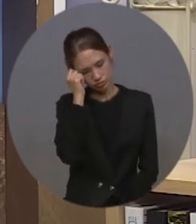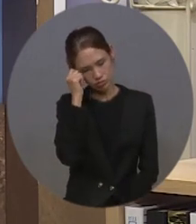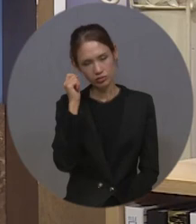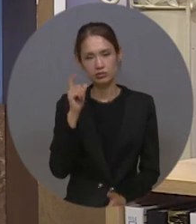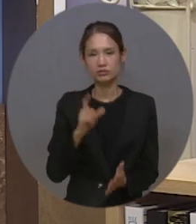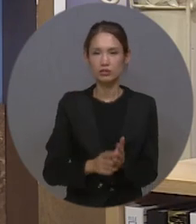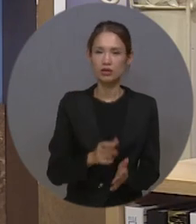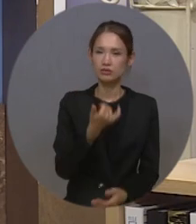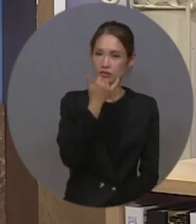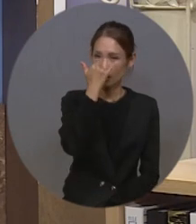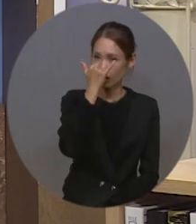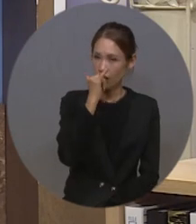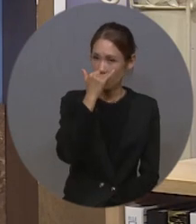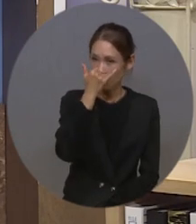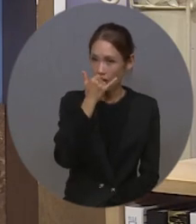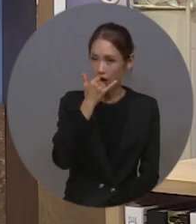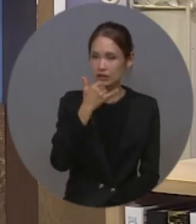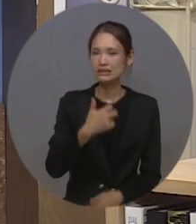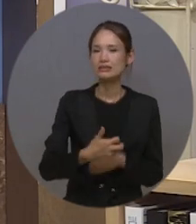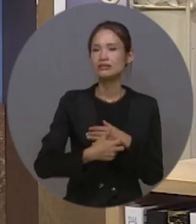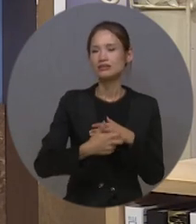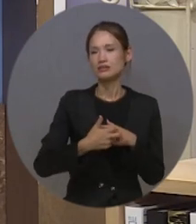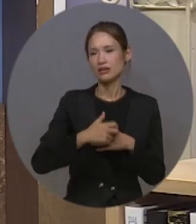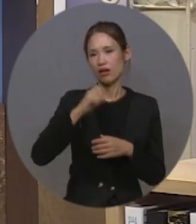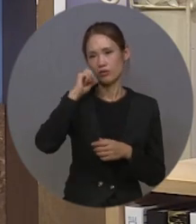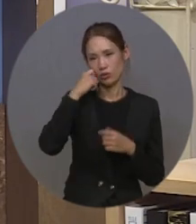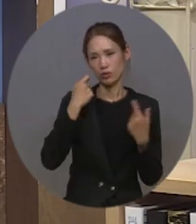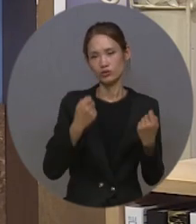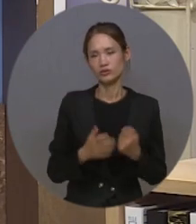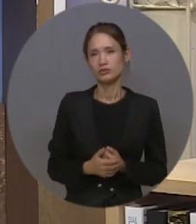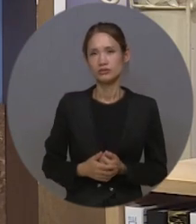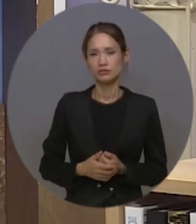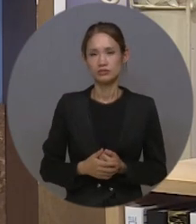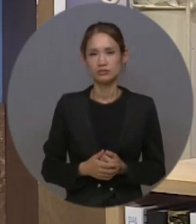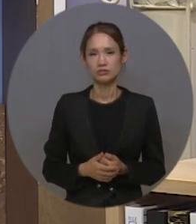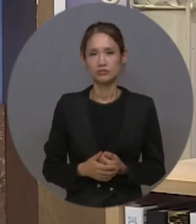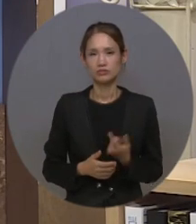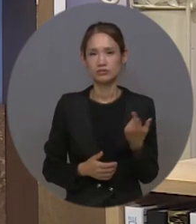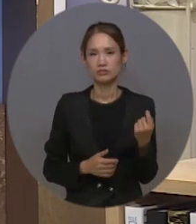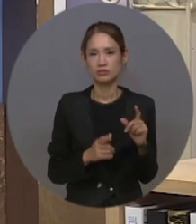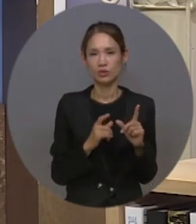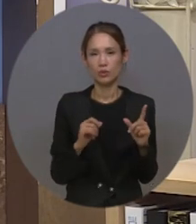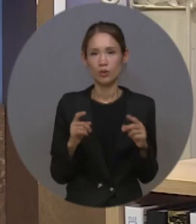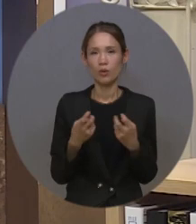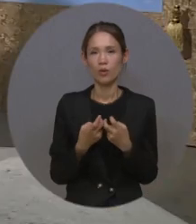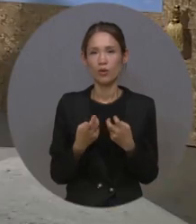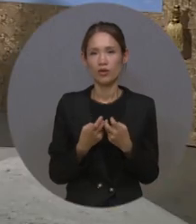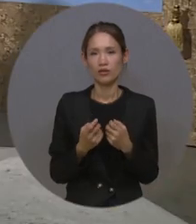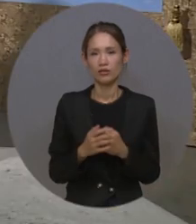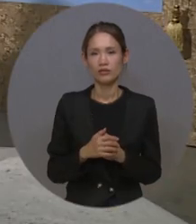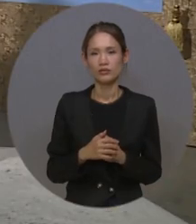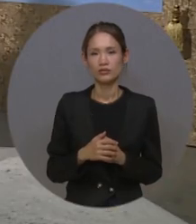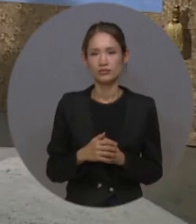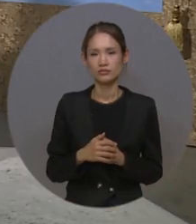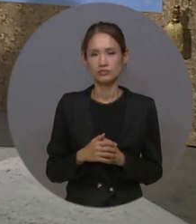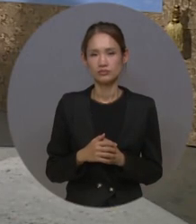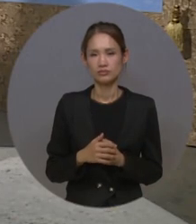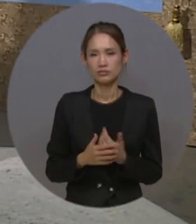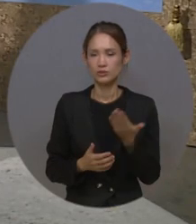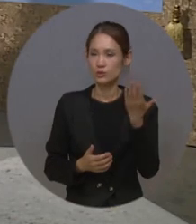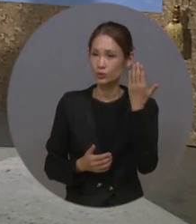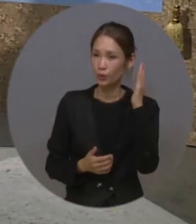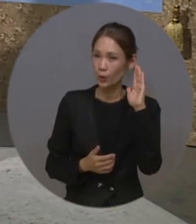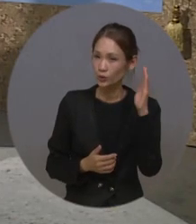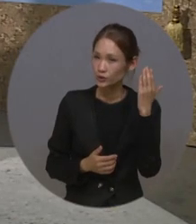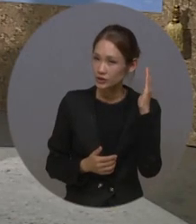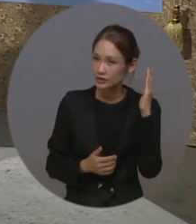어떤지 이 상태를 진단하기가 좀 쉽지 않을 것 같은데 네. 이 부분은 좀 어떻게 할 수 있을까요? 요즘은